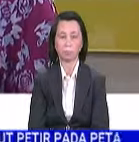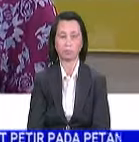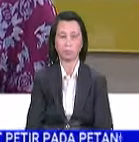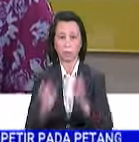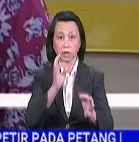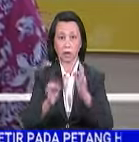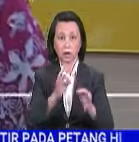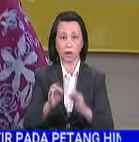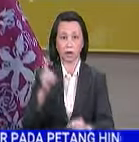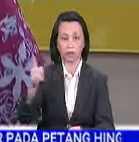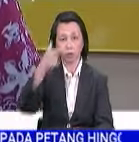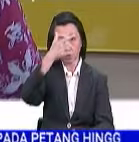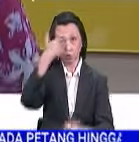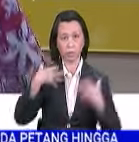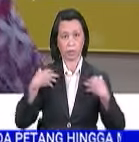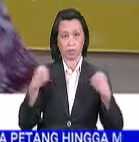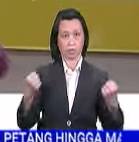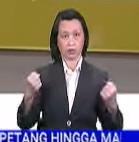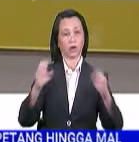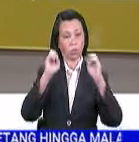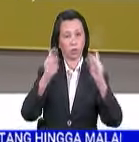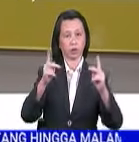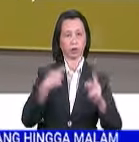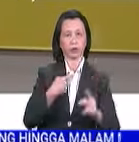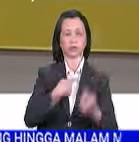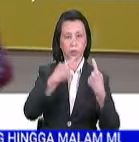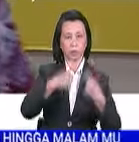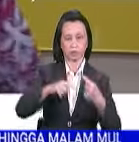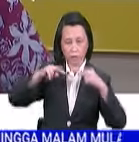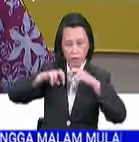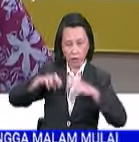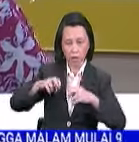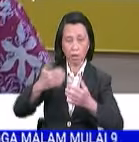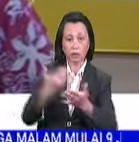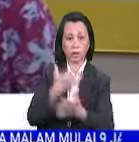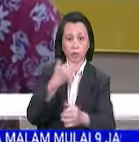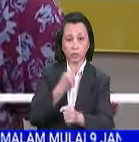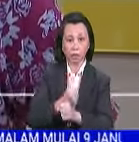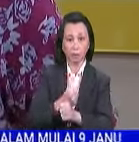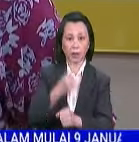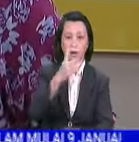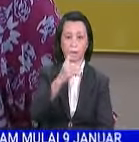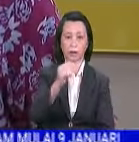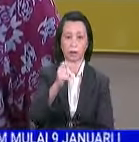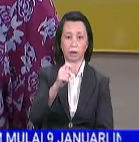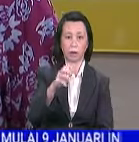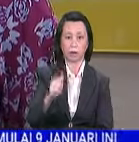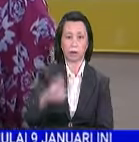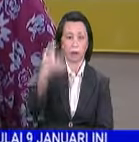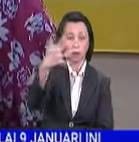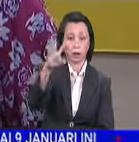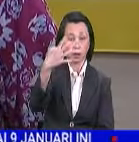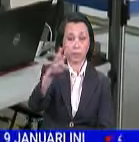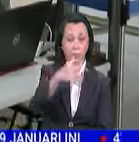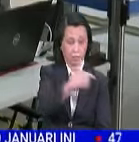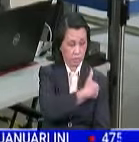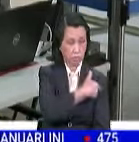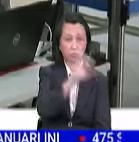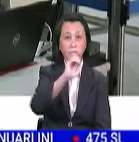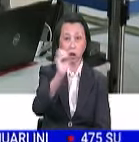Kalau dia sebab kesihatan, then okey. Kita sedang siasat sebab kita baru dapat raw data 14% yang tak ada